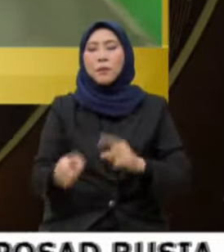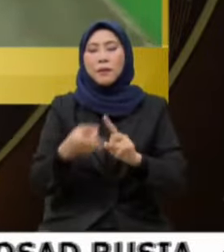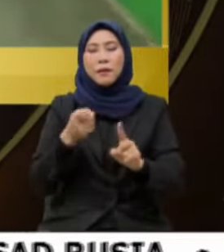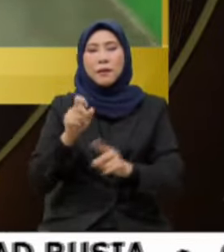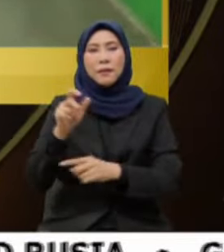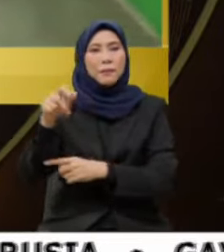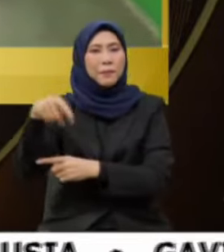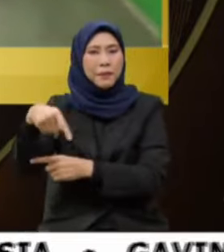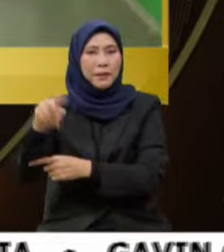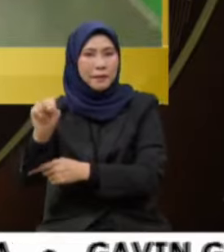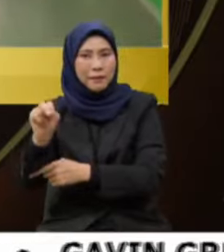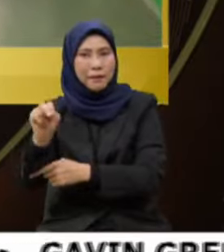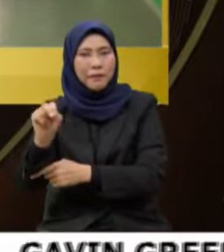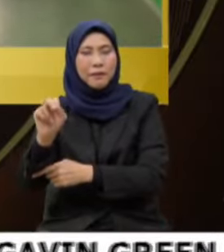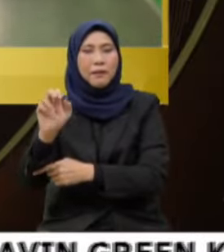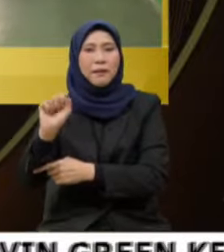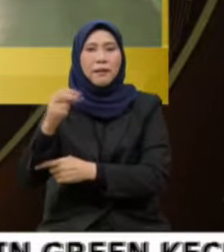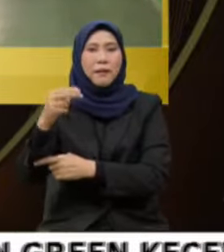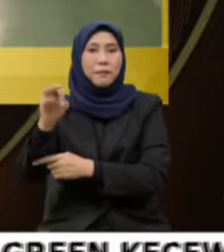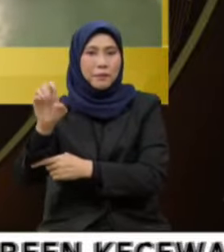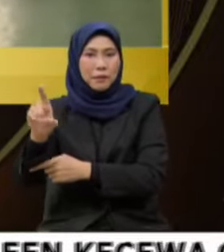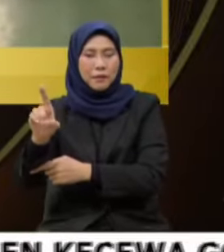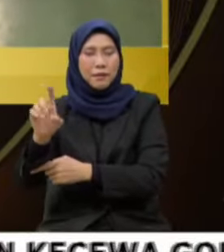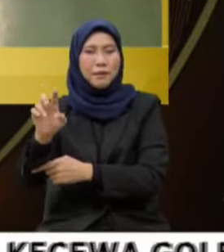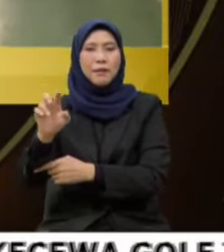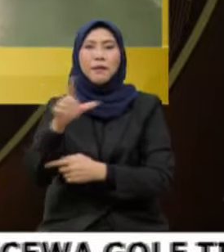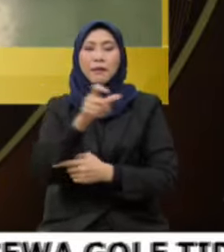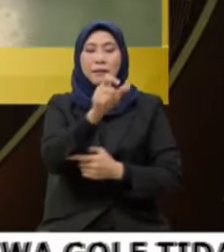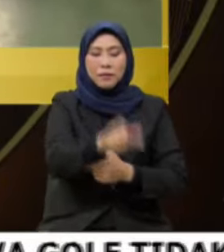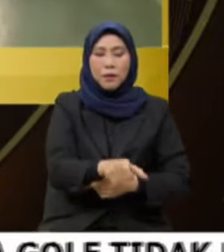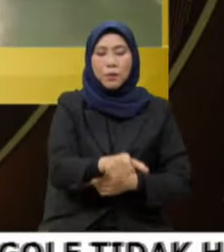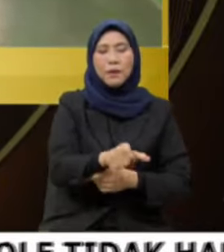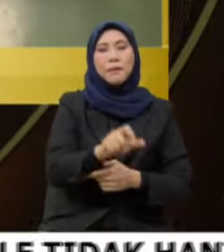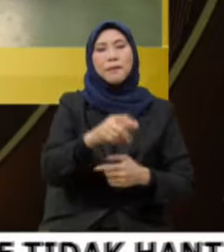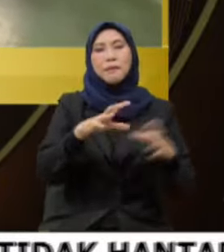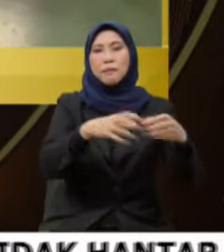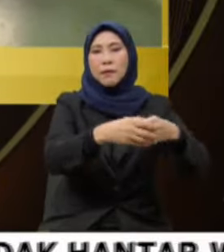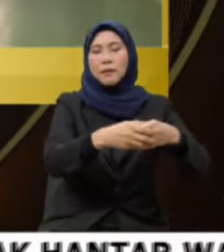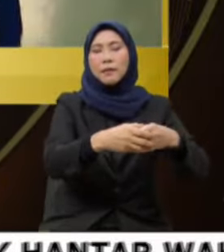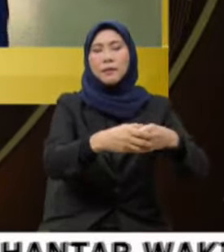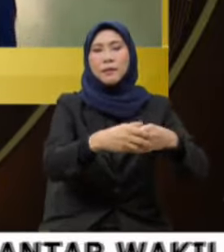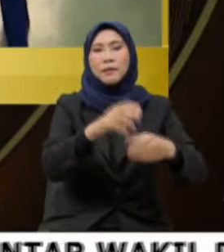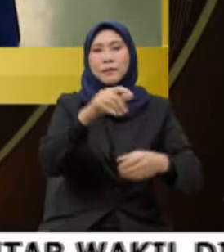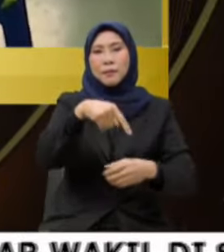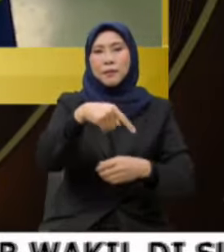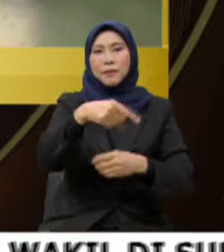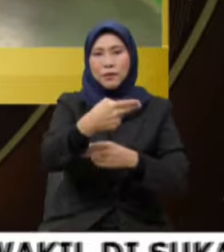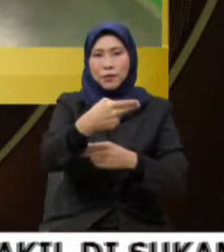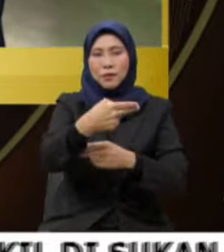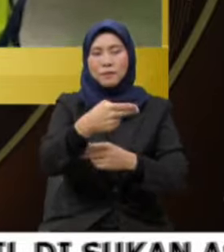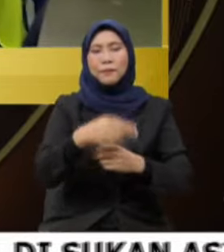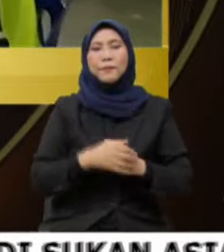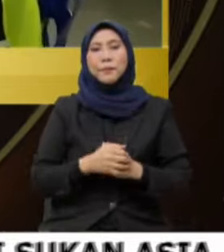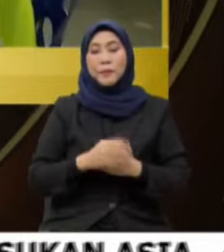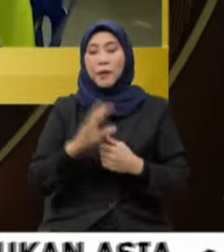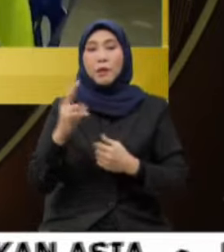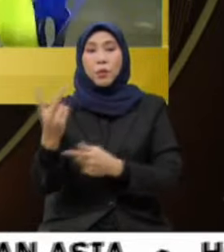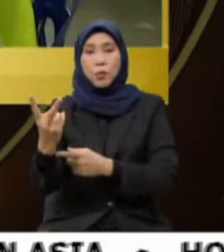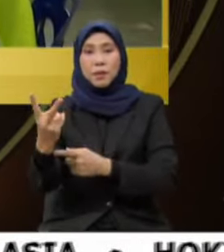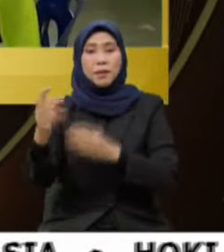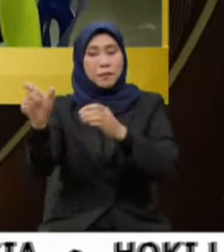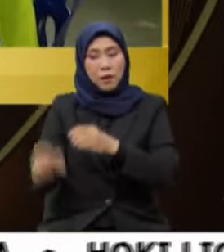daripada Parti Perikatan Nasional Ahmad Raihan Muhammad Hilal, calon daripada Parti Pakatan Harapan Datuk Seri Aminuddin Harun, dan dua lagi